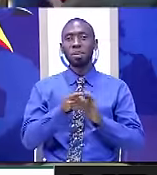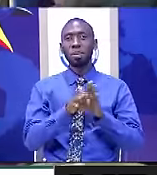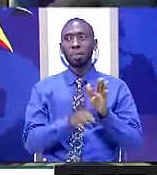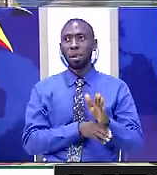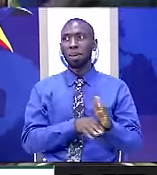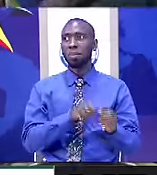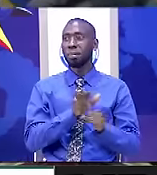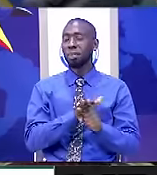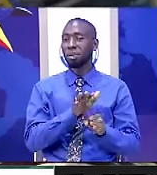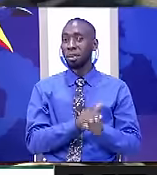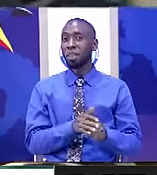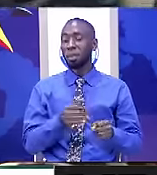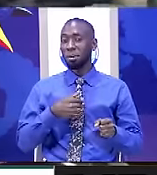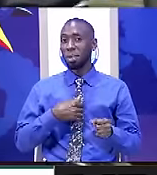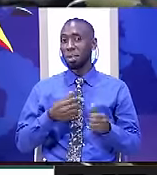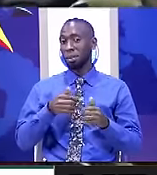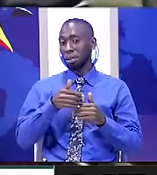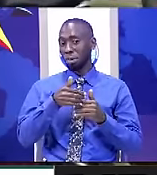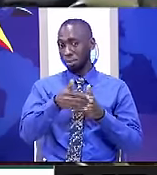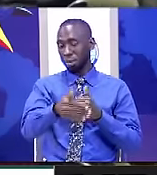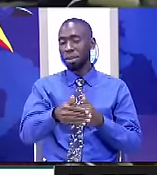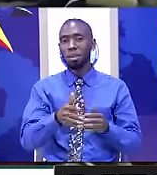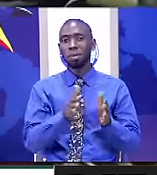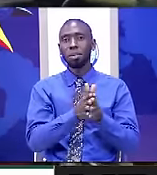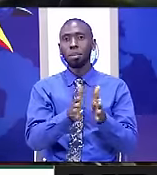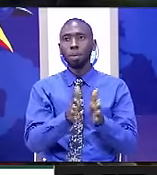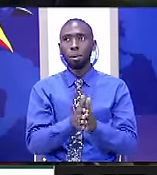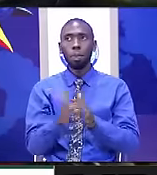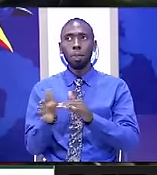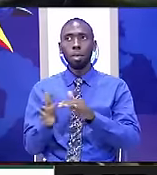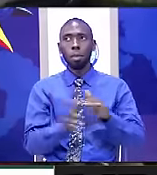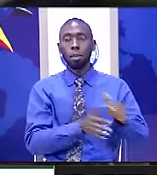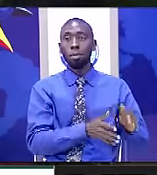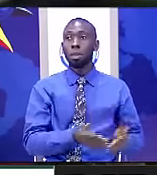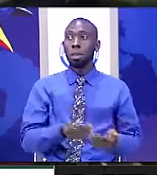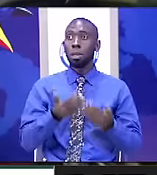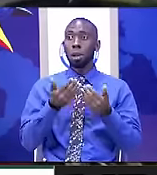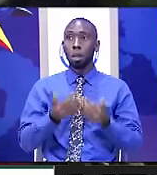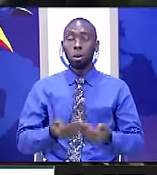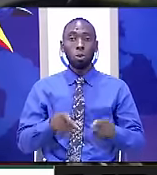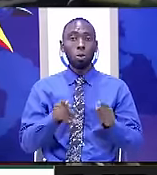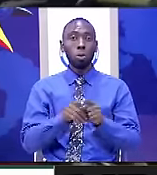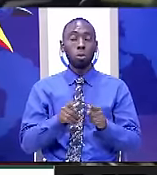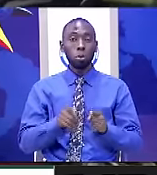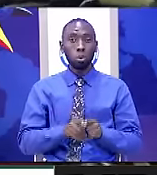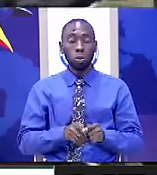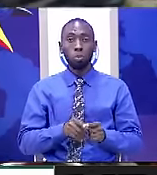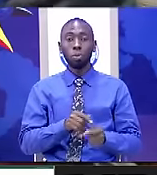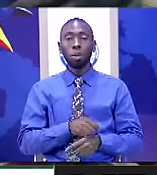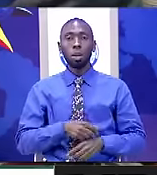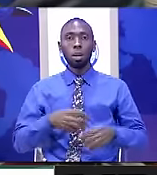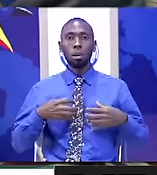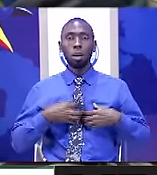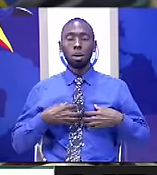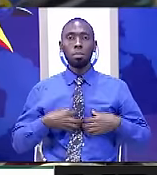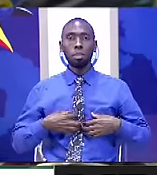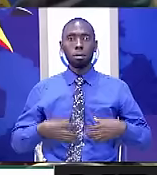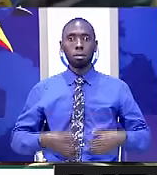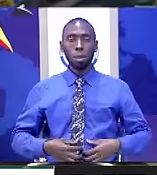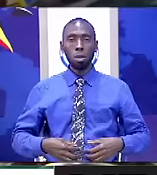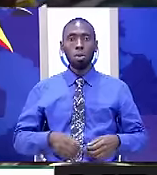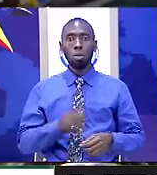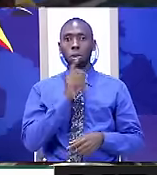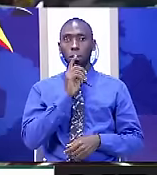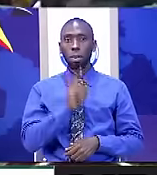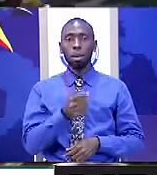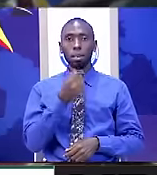mpanvu tujja kujikuwa bulambalamba bwe tweyongerayo mu mawulire gaffe amalala. Omuduumizi w'eggye agumizza ng'eggye